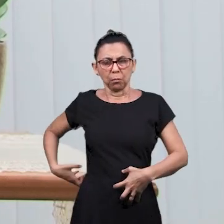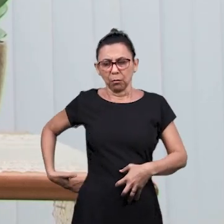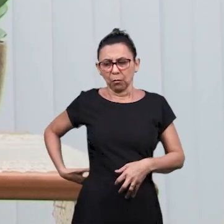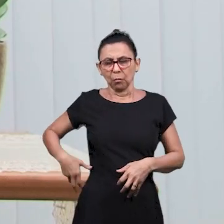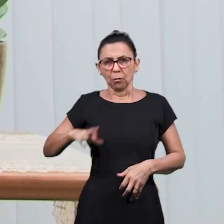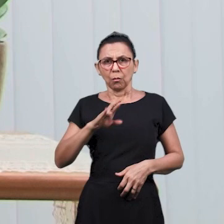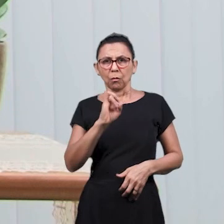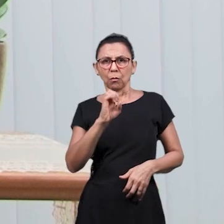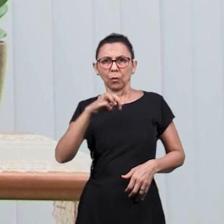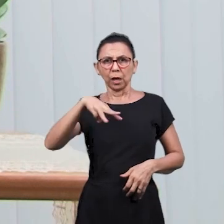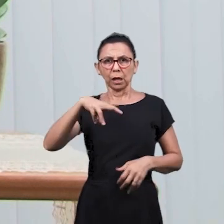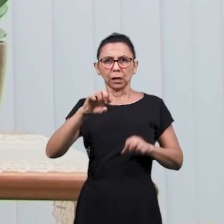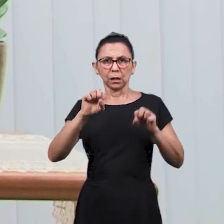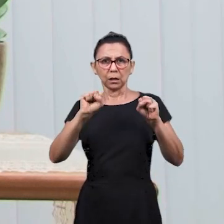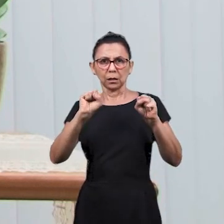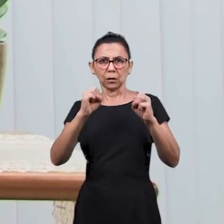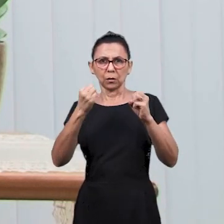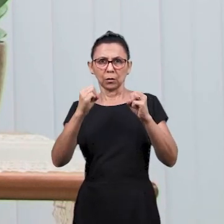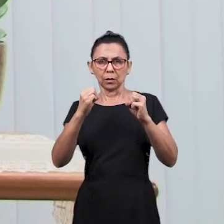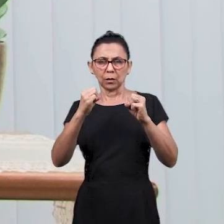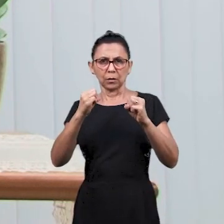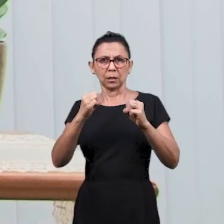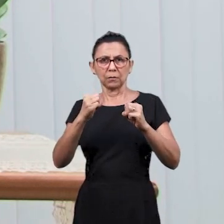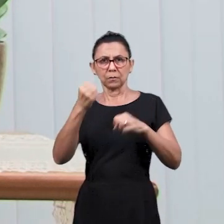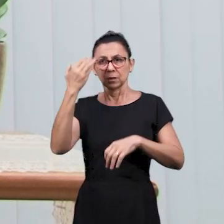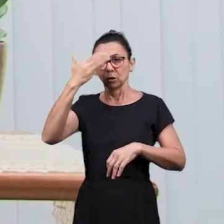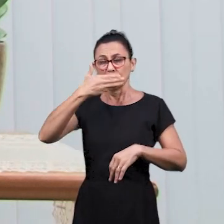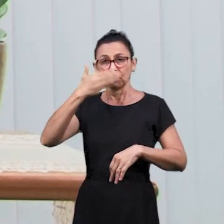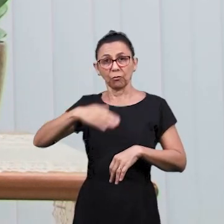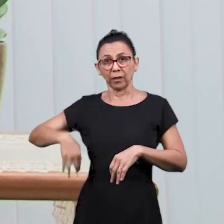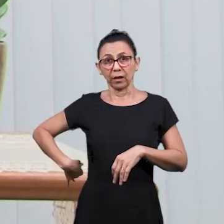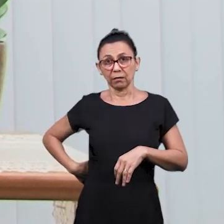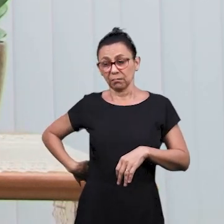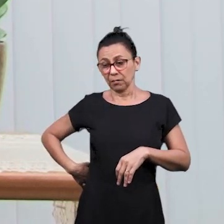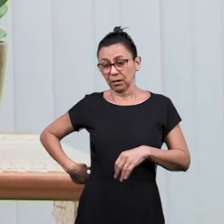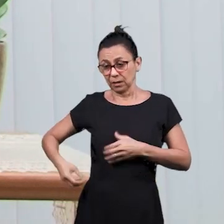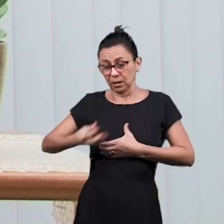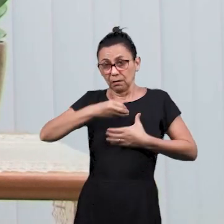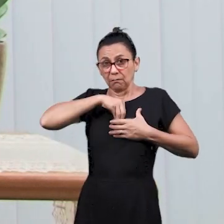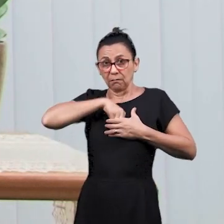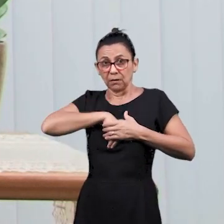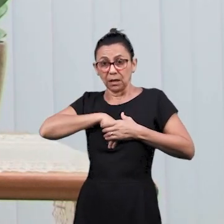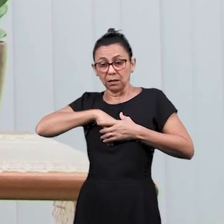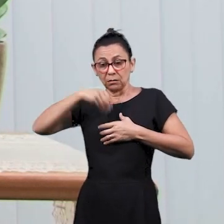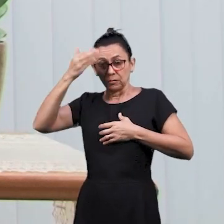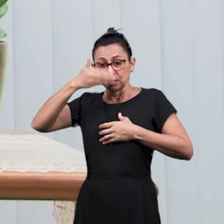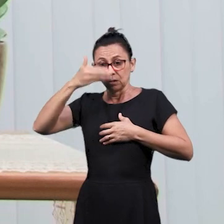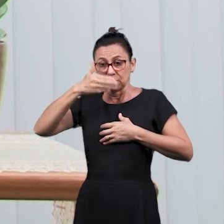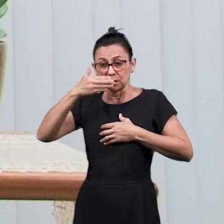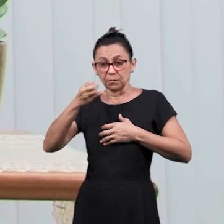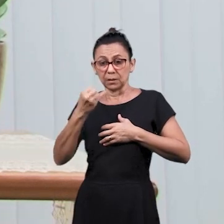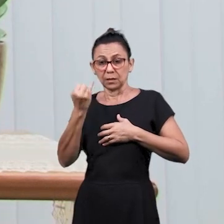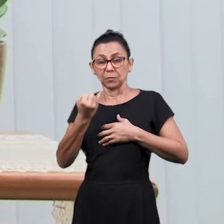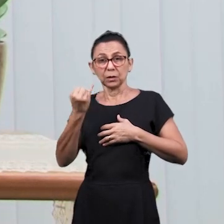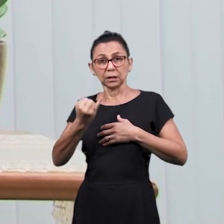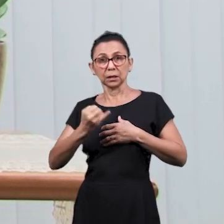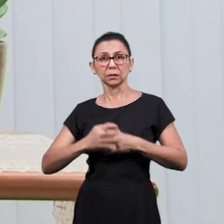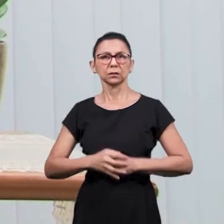внутренние органы, они иногда важнее внешних, видимых. Сердце, печень, почки.